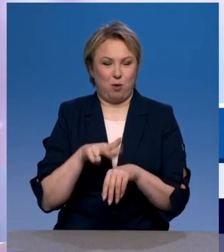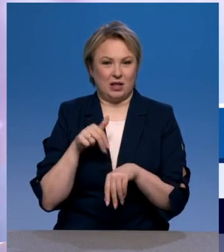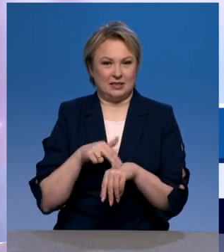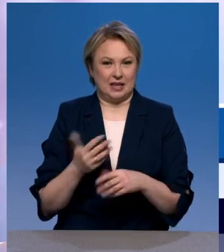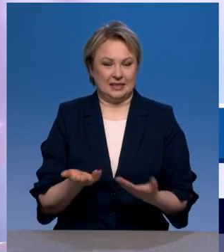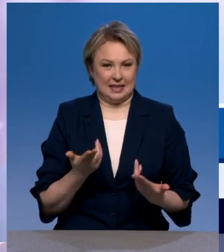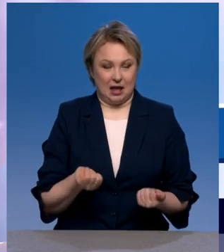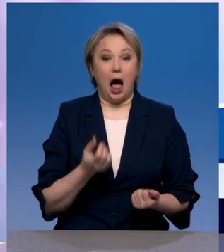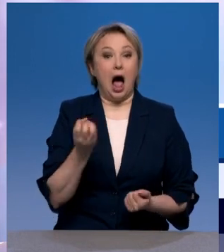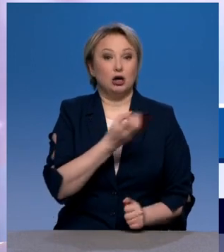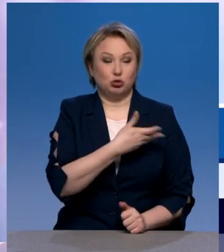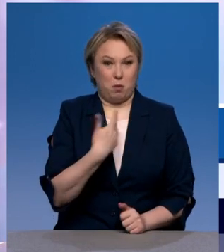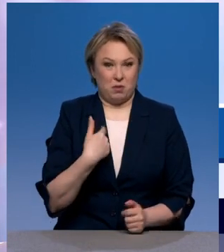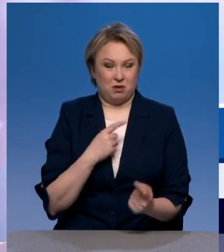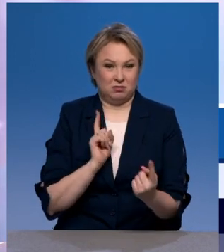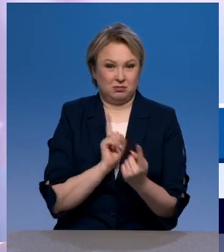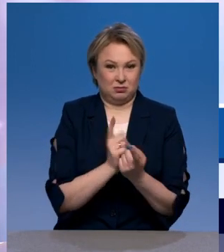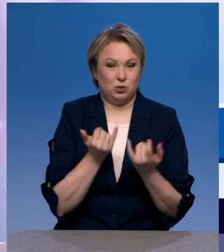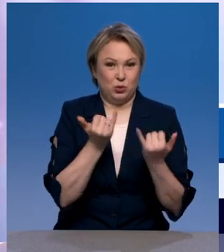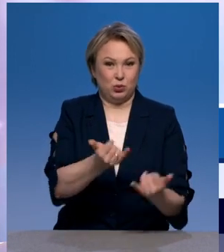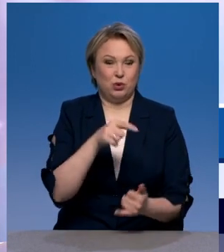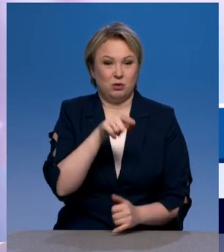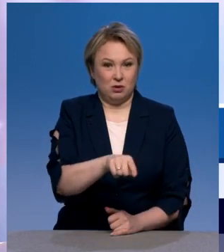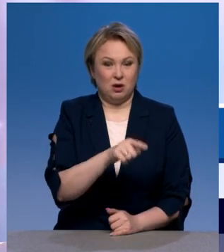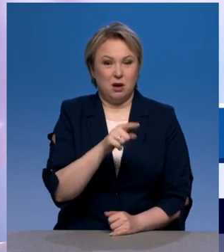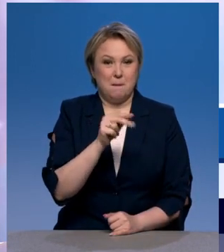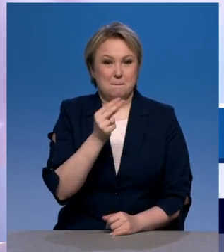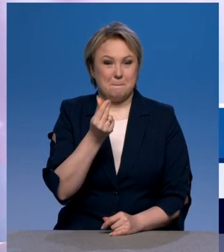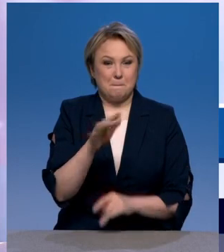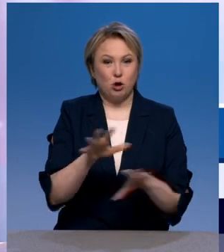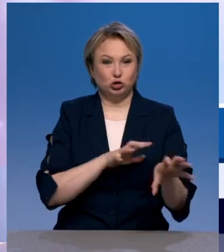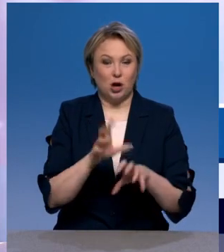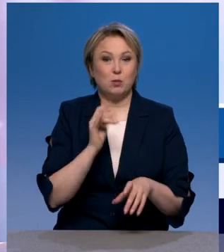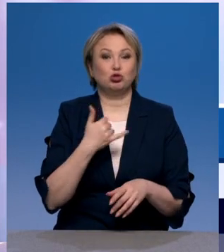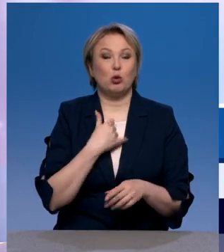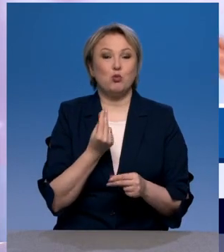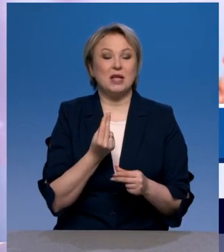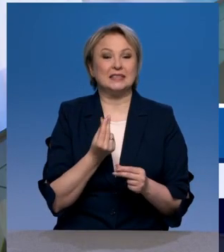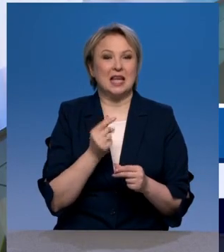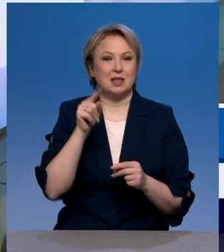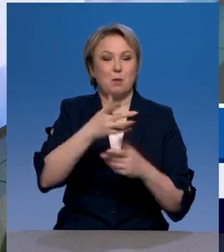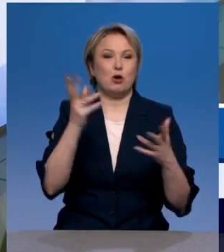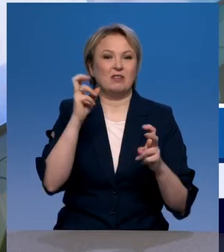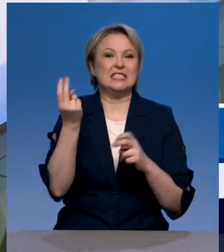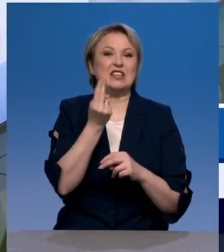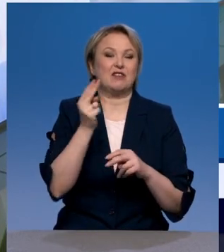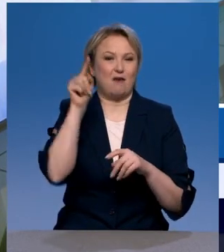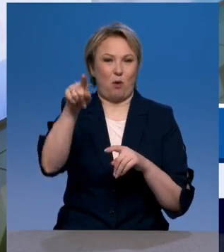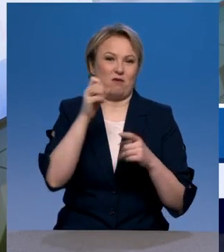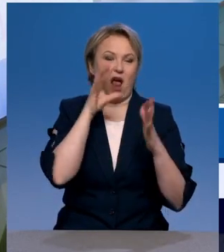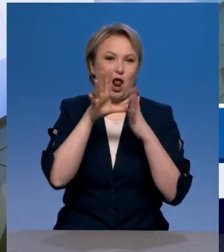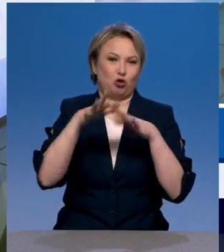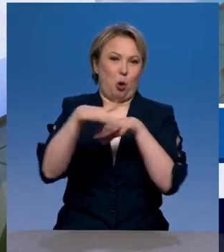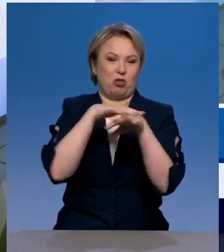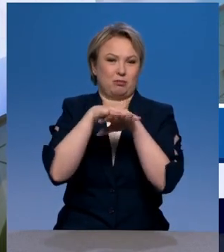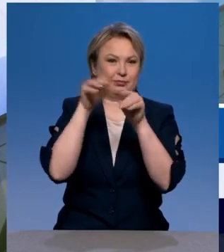что чем больше наличности у нас где-то в цифровой среде, тем больше эту систему взломать, похитить, убедить перевести не туда